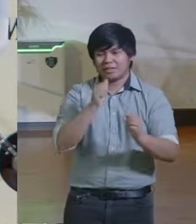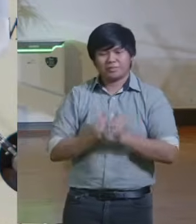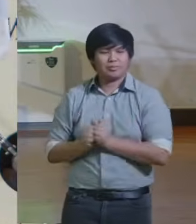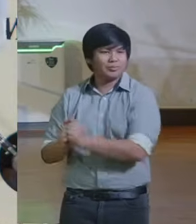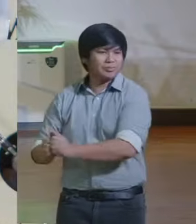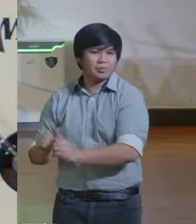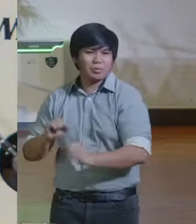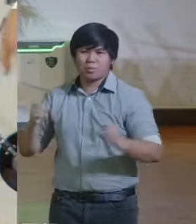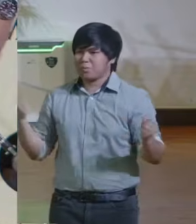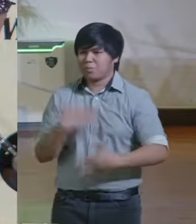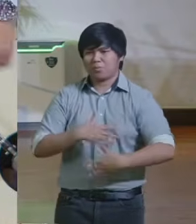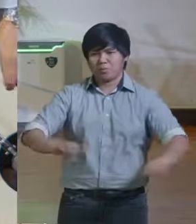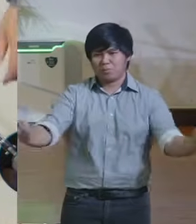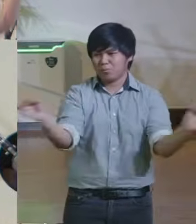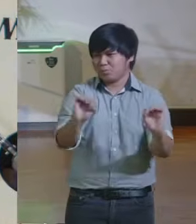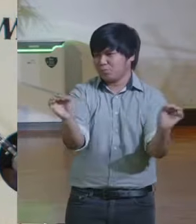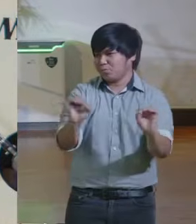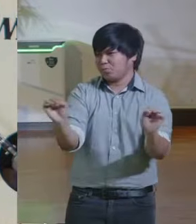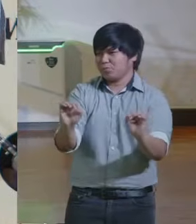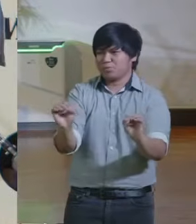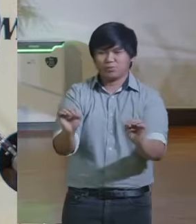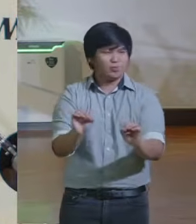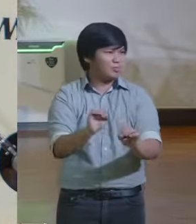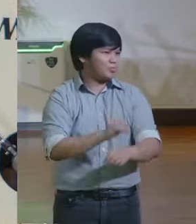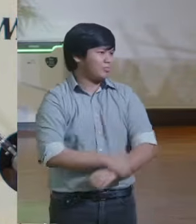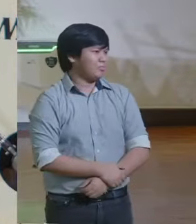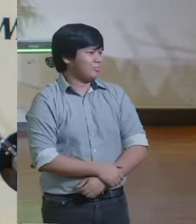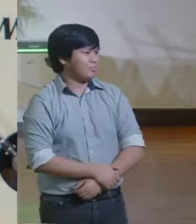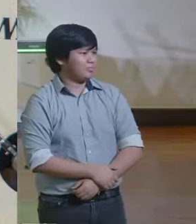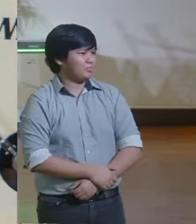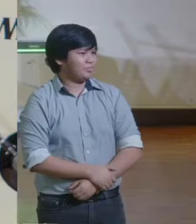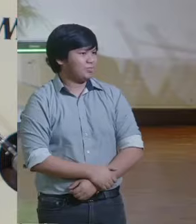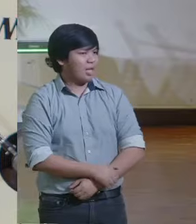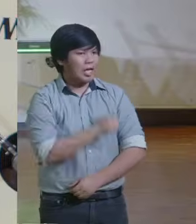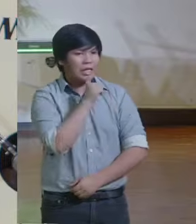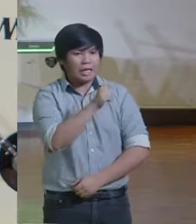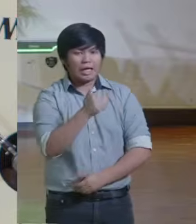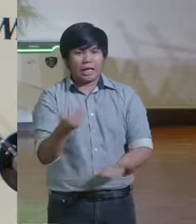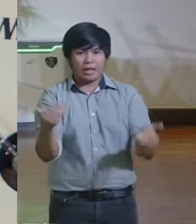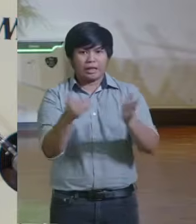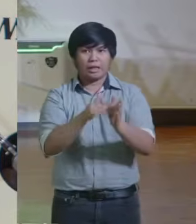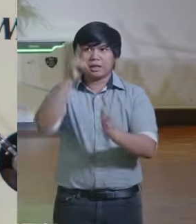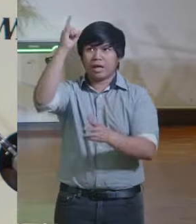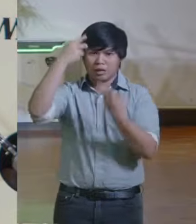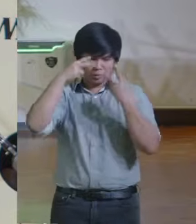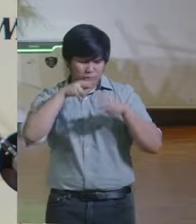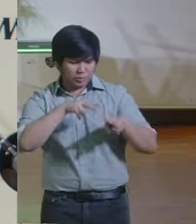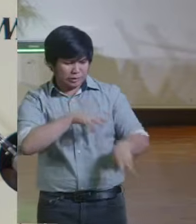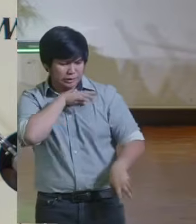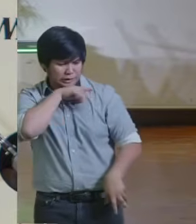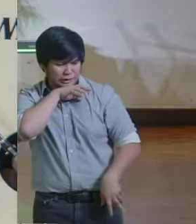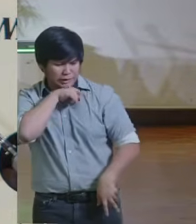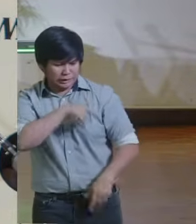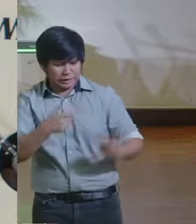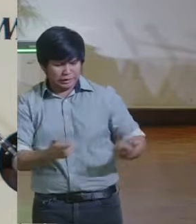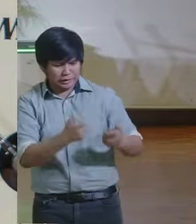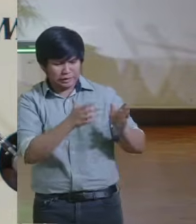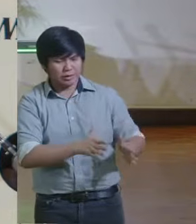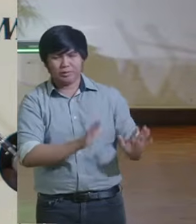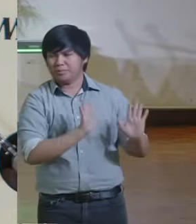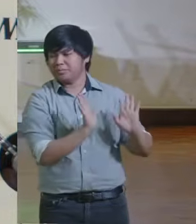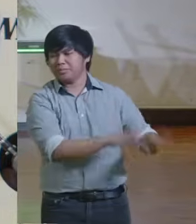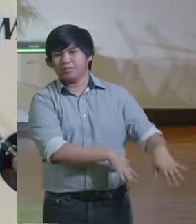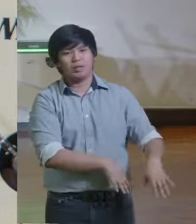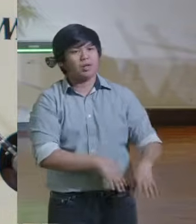kailangan katakutan yung lahat ng iyon. Hindi na tayo huhusgahan, hindi na tayo malalapatan